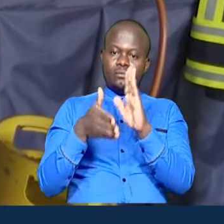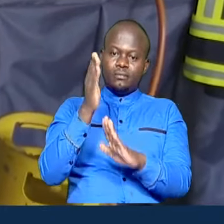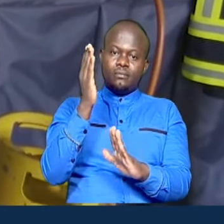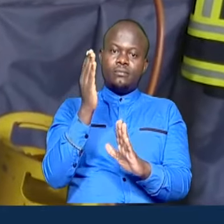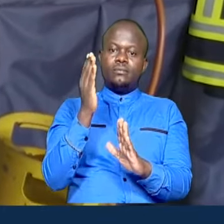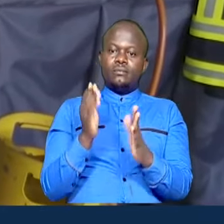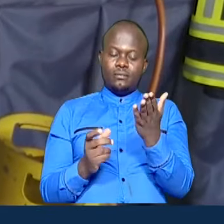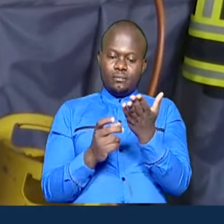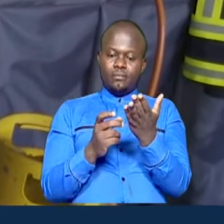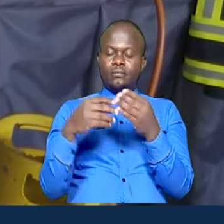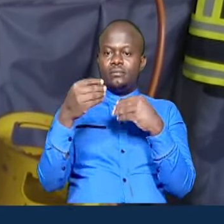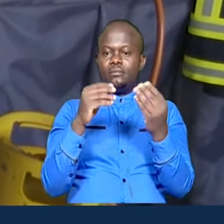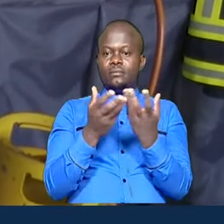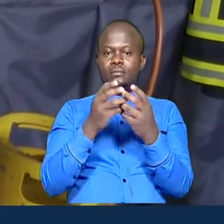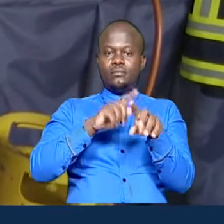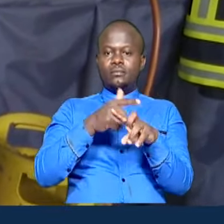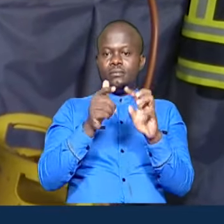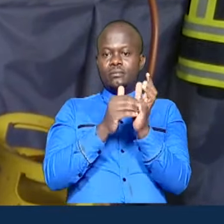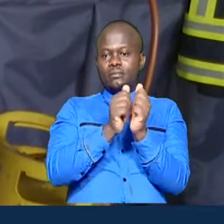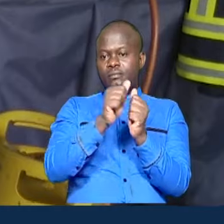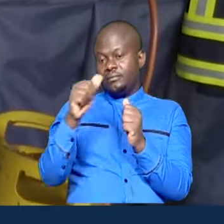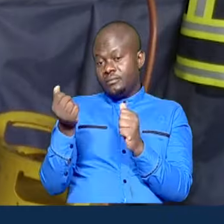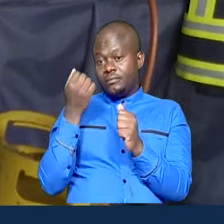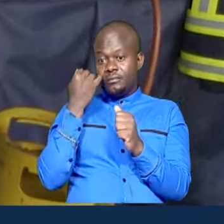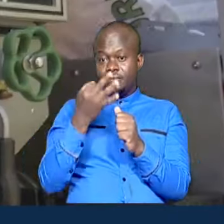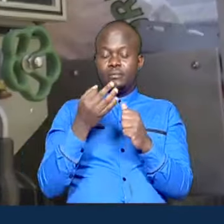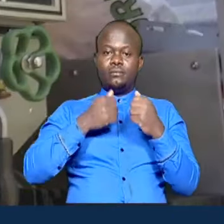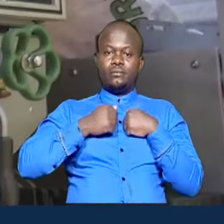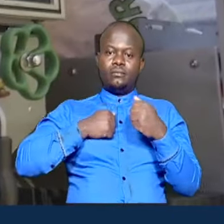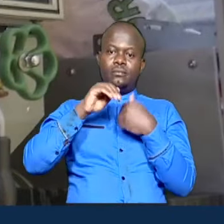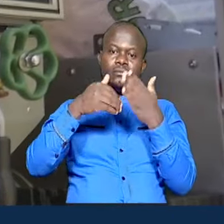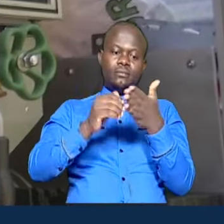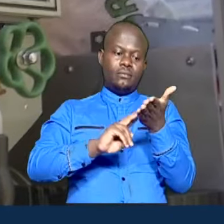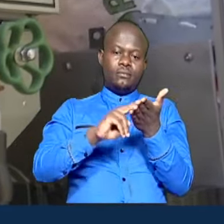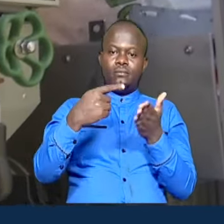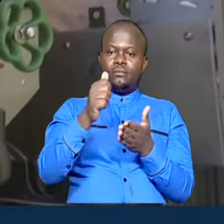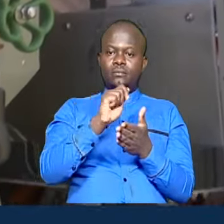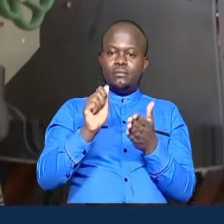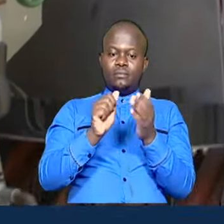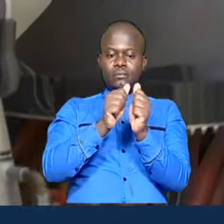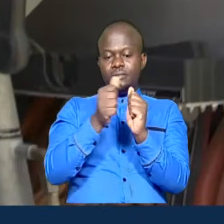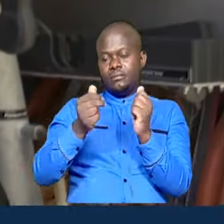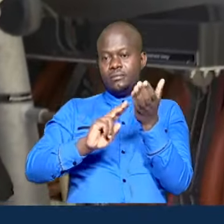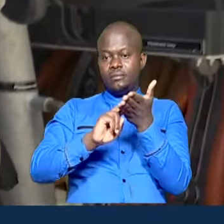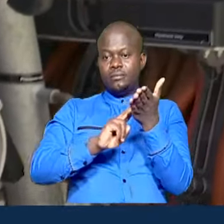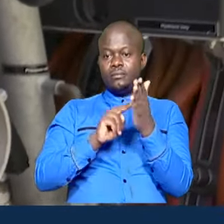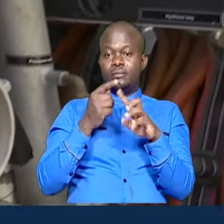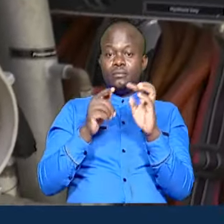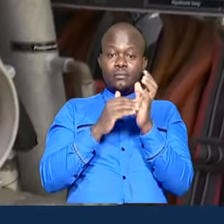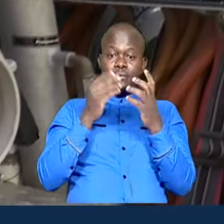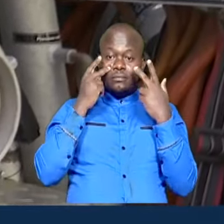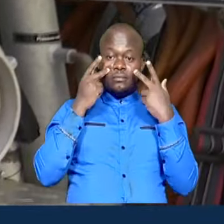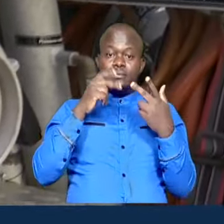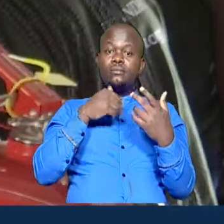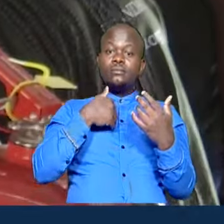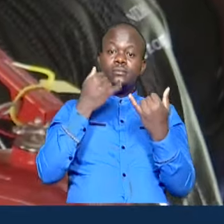gucomeka ibikoresho bigezweho n'ibindi. Nubwo ubu benshi mu baturarwanda bamaze kwitabira gukoresha gaze n'ibindi bikoresho by'umuriro w'amashanyarazi, ariko usanga badafite